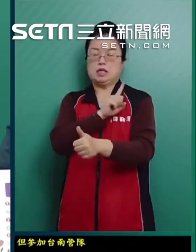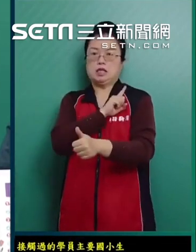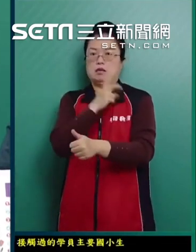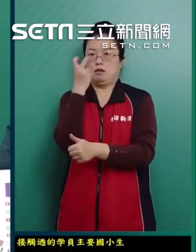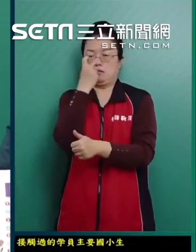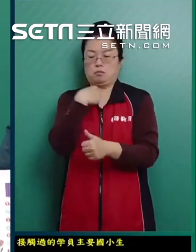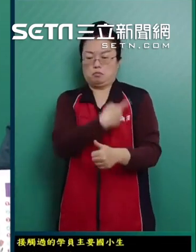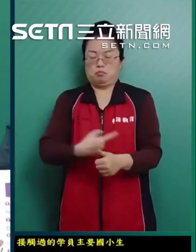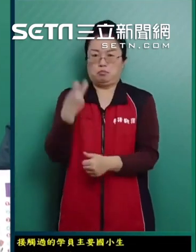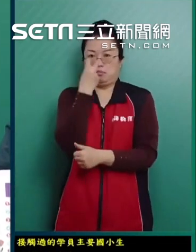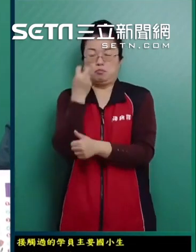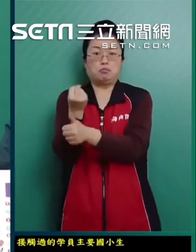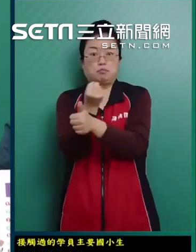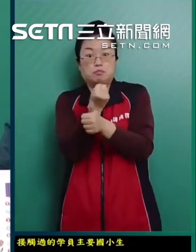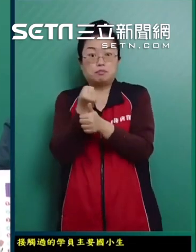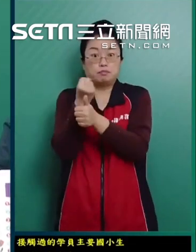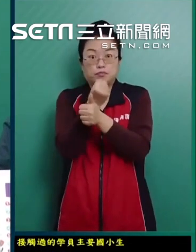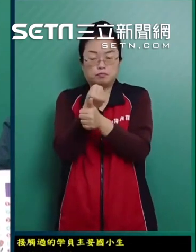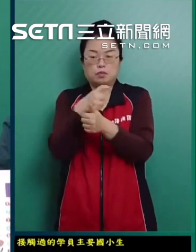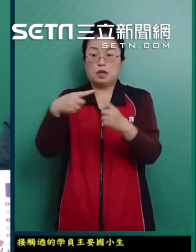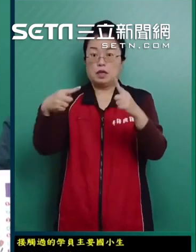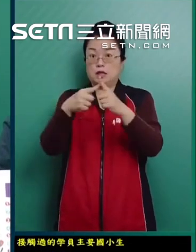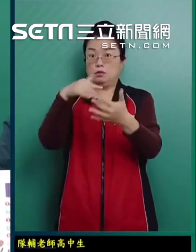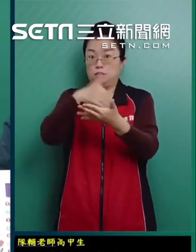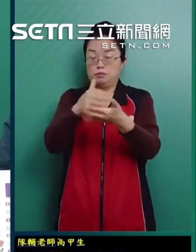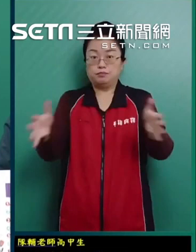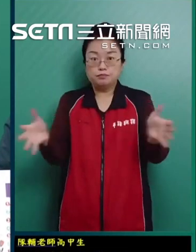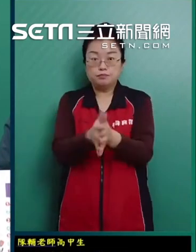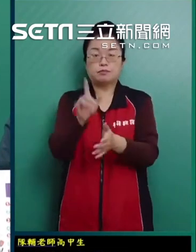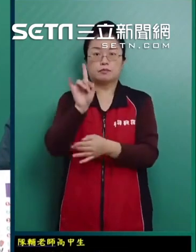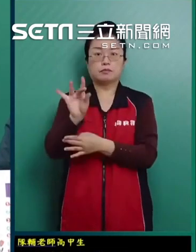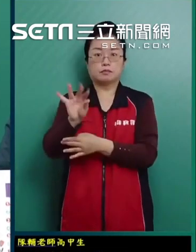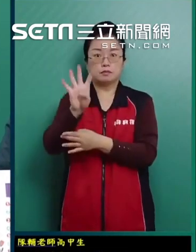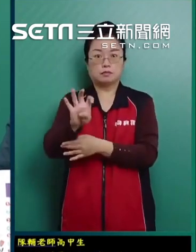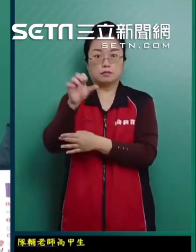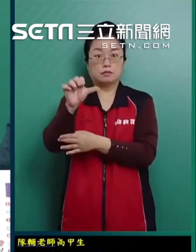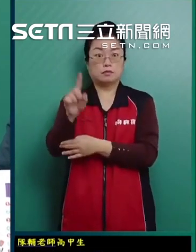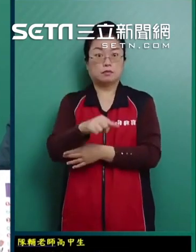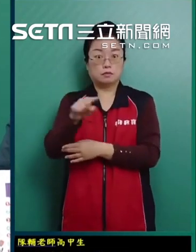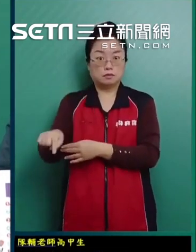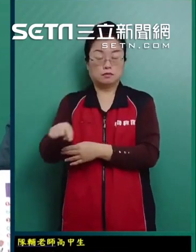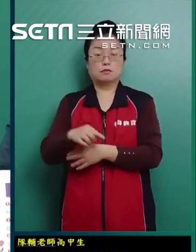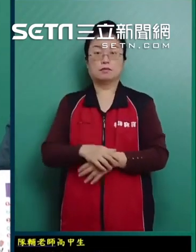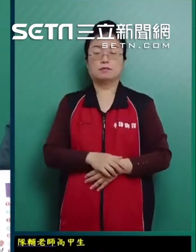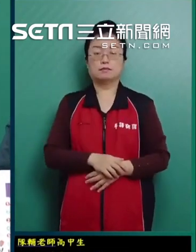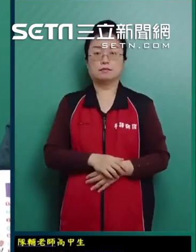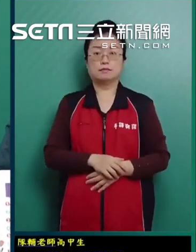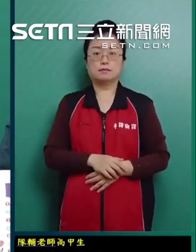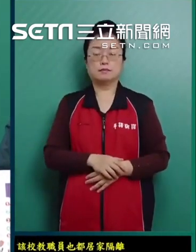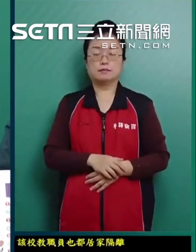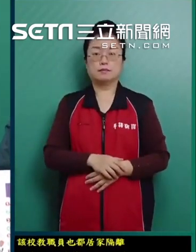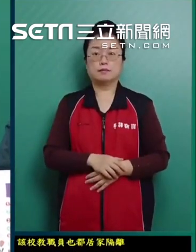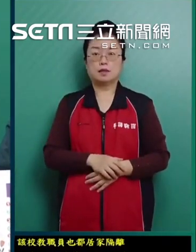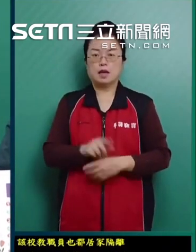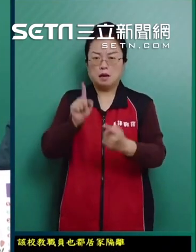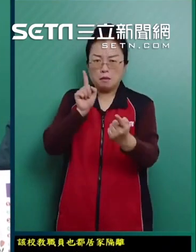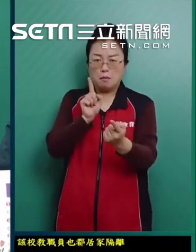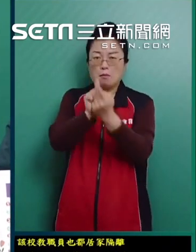测，所以说这部分总共有145位。另外呢，在第二层的部分，在其他的